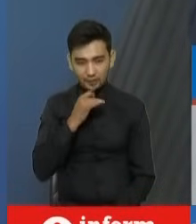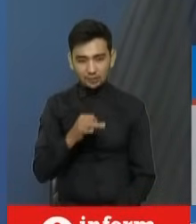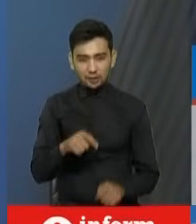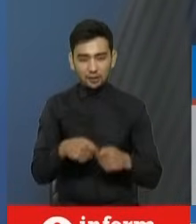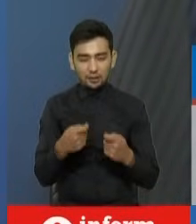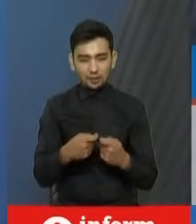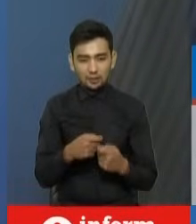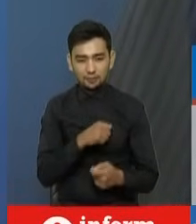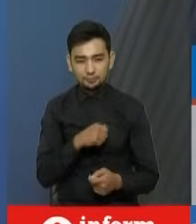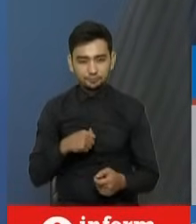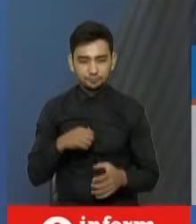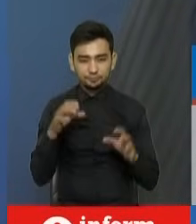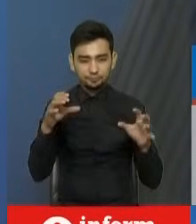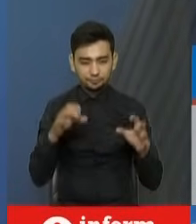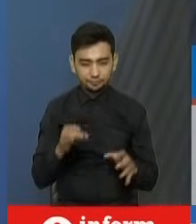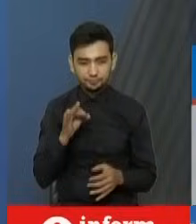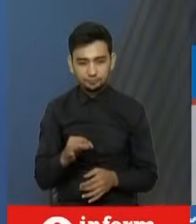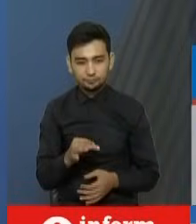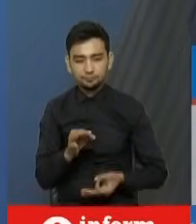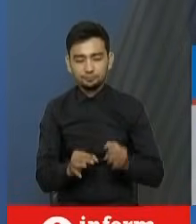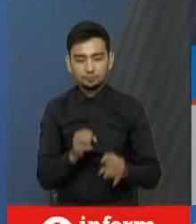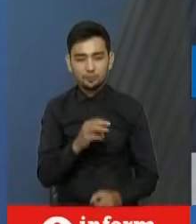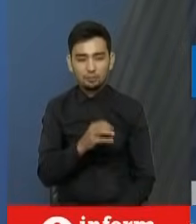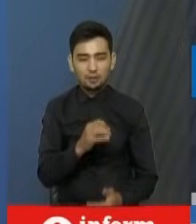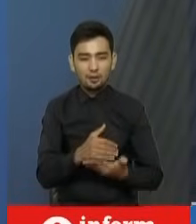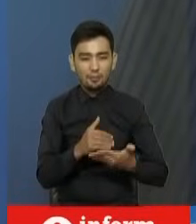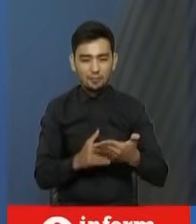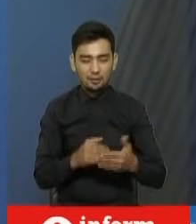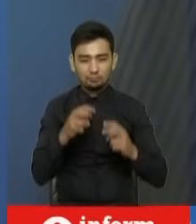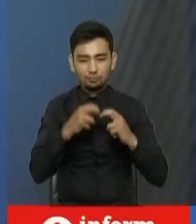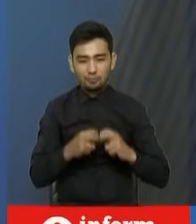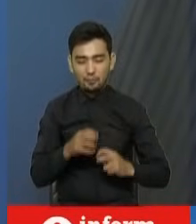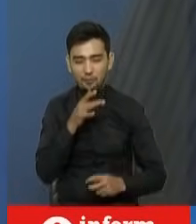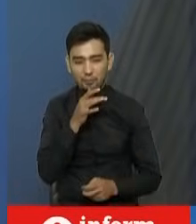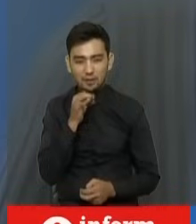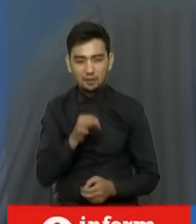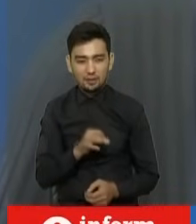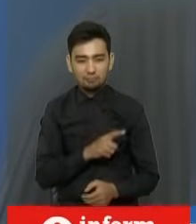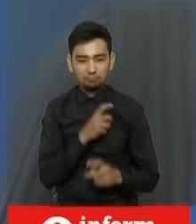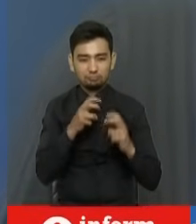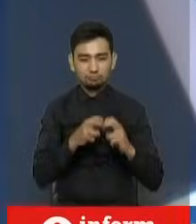«Нарушение санитарных правил или гигиенических норм». В рамках расследования назначена экспертиза.